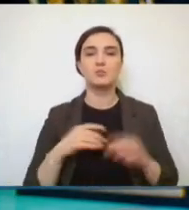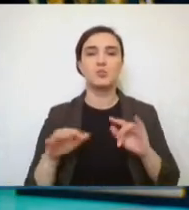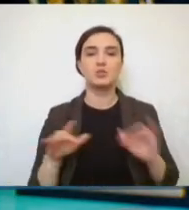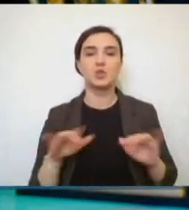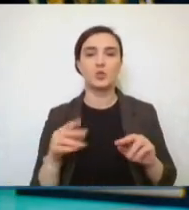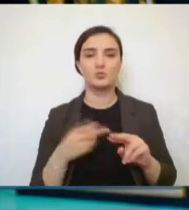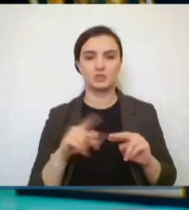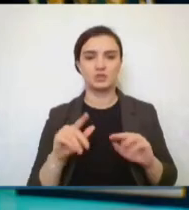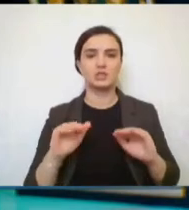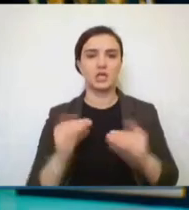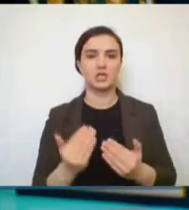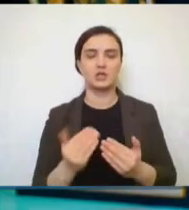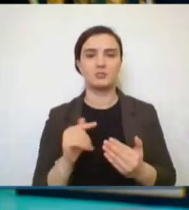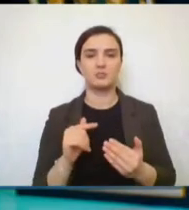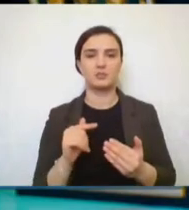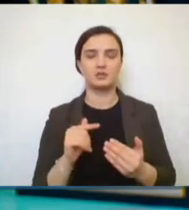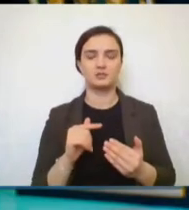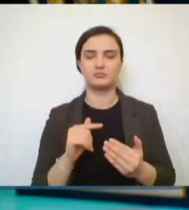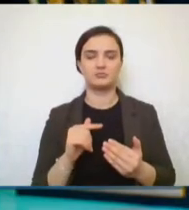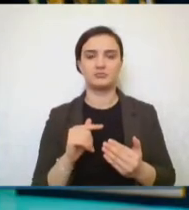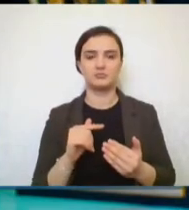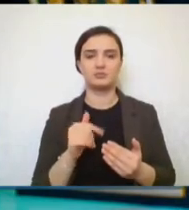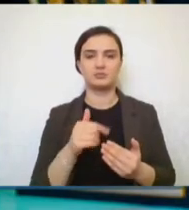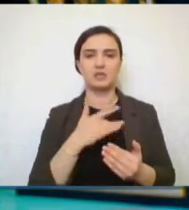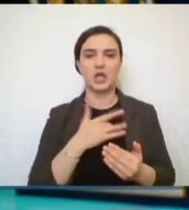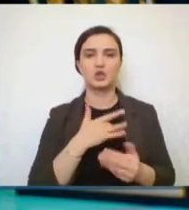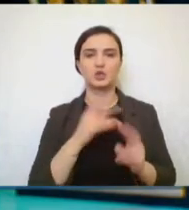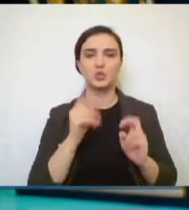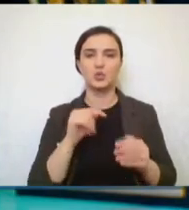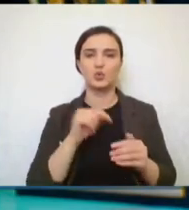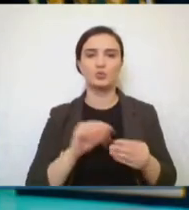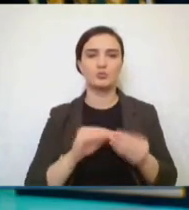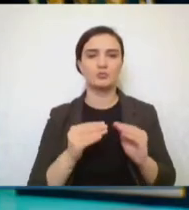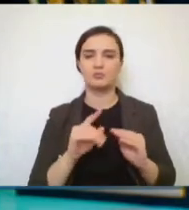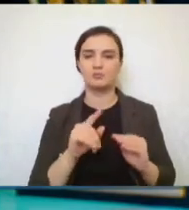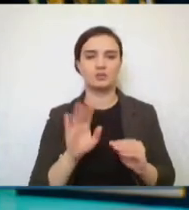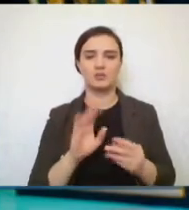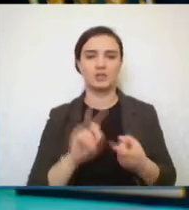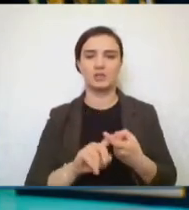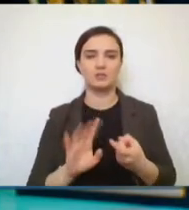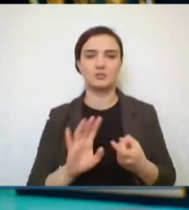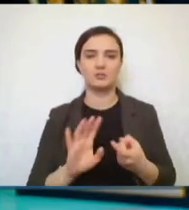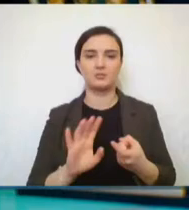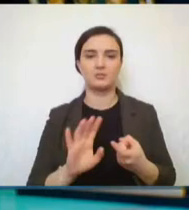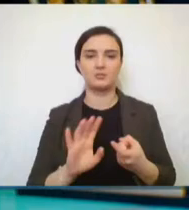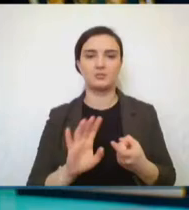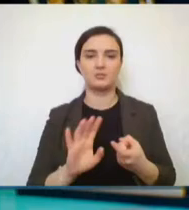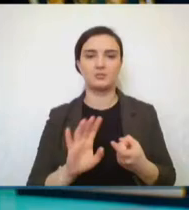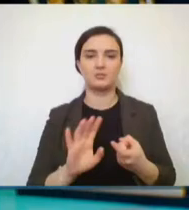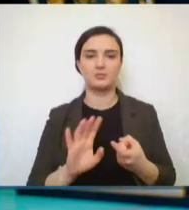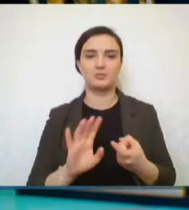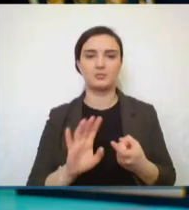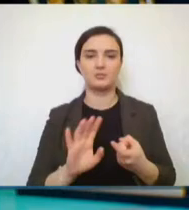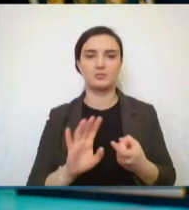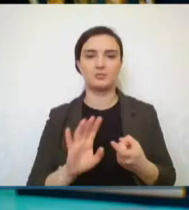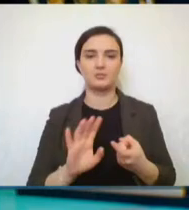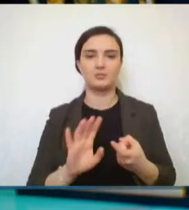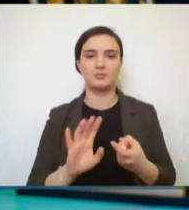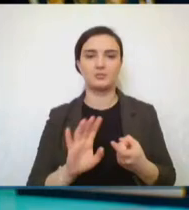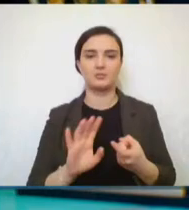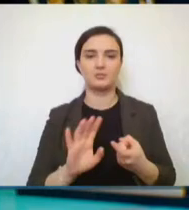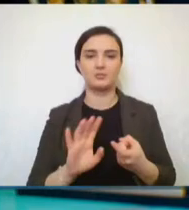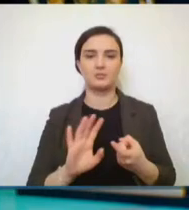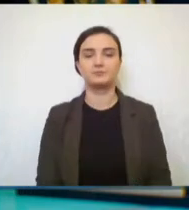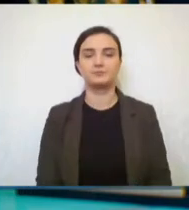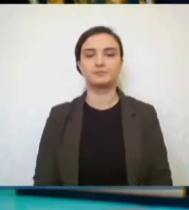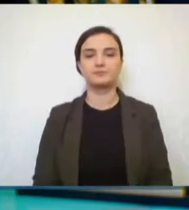ნაკლებად დამახასიათებელია კარდიოლოგიური გულის ტკივილებისთვის. აქ ჩვენ ალბათ ყველამ კარგად ვიცით, რომ COVID